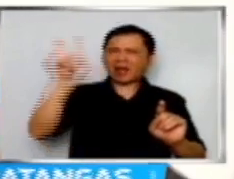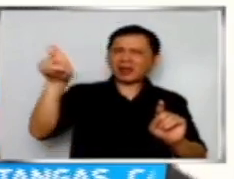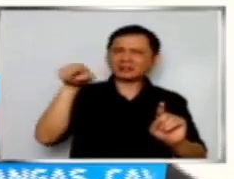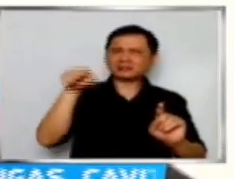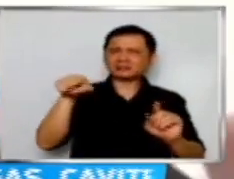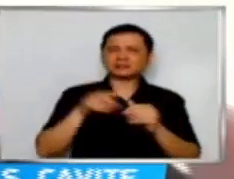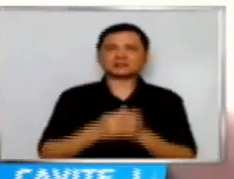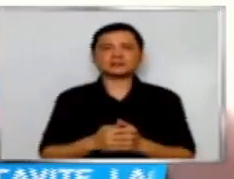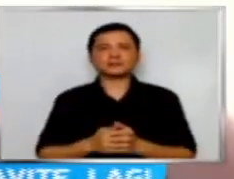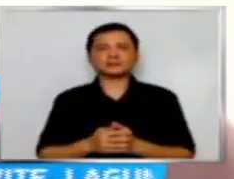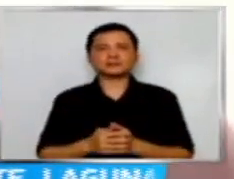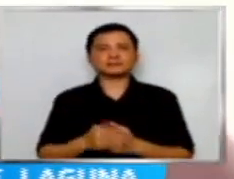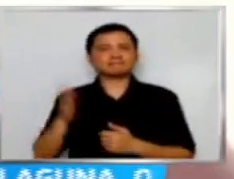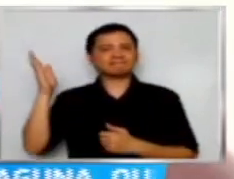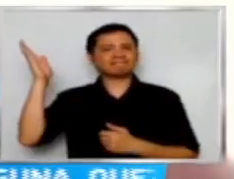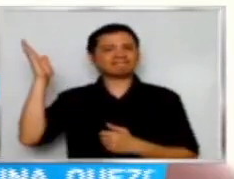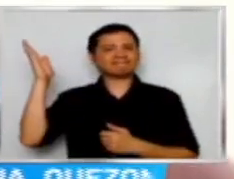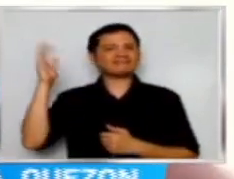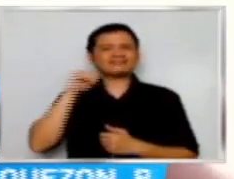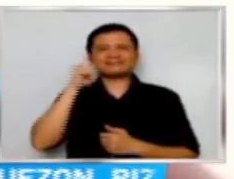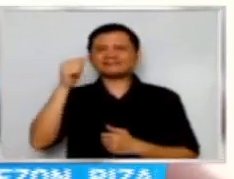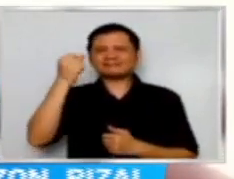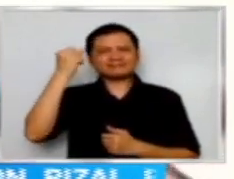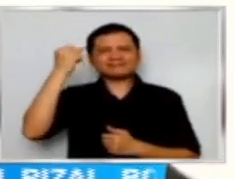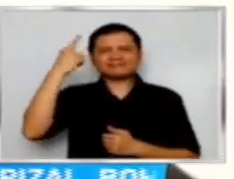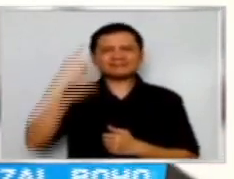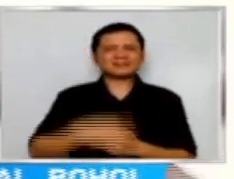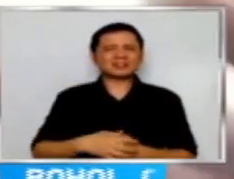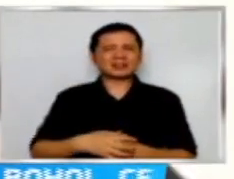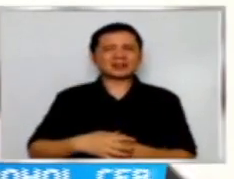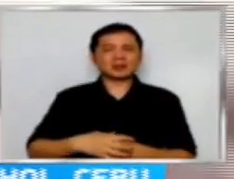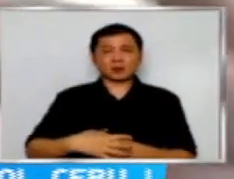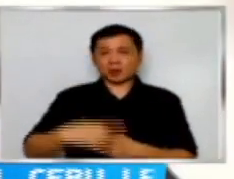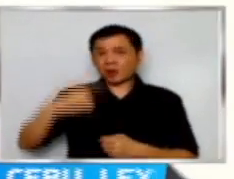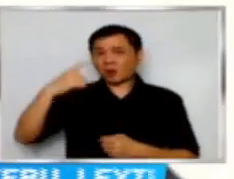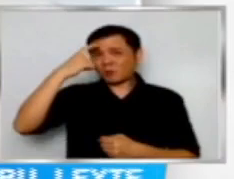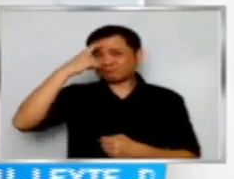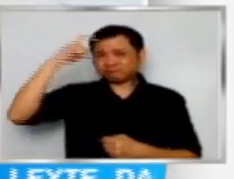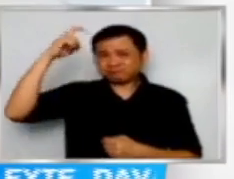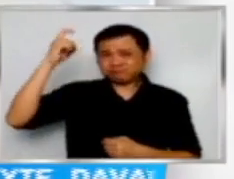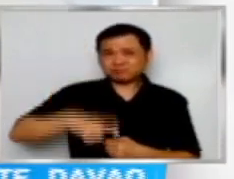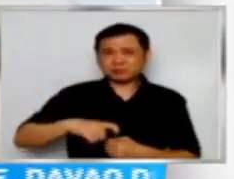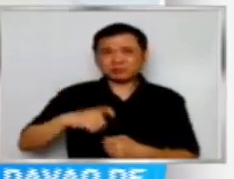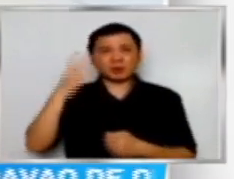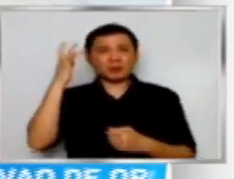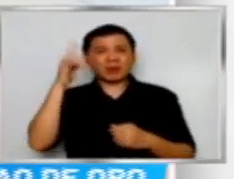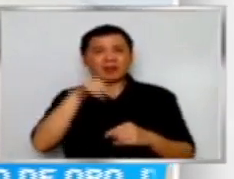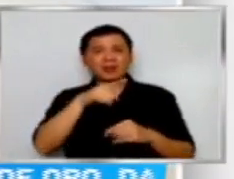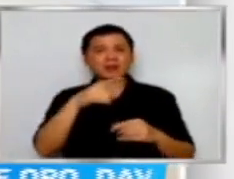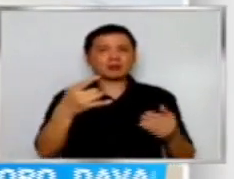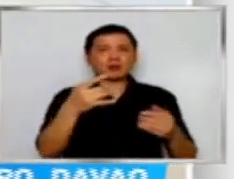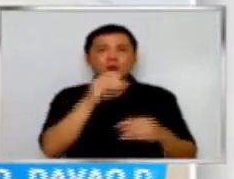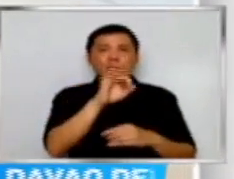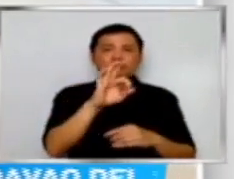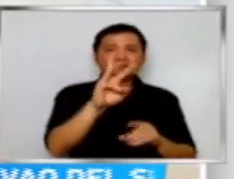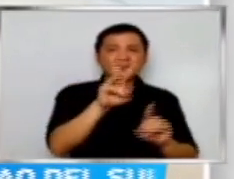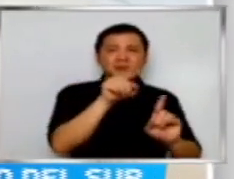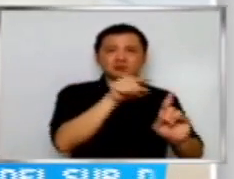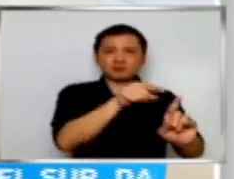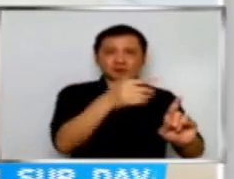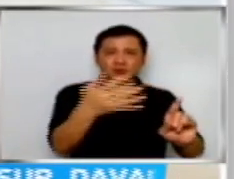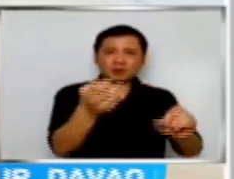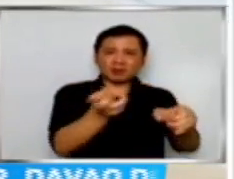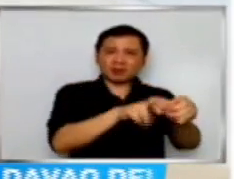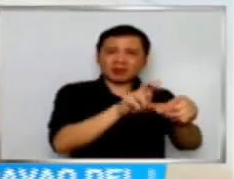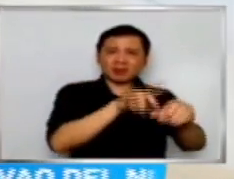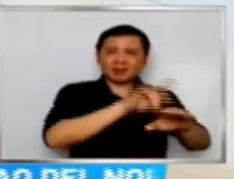namin magets kung bakit yung repatriation lang ang kinukuha nila. Kasi ang mga